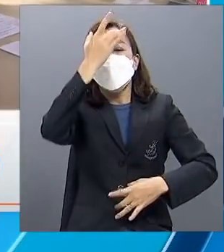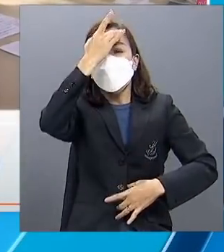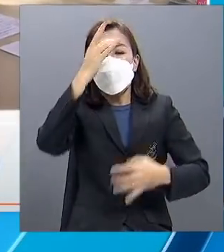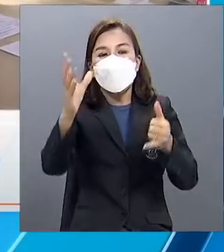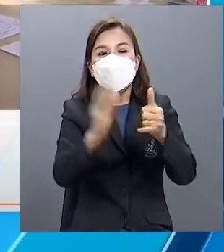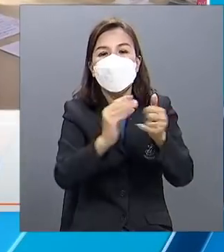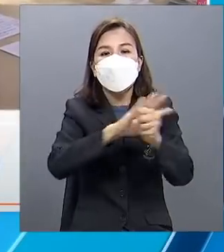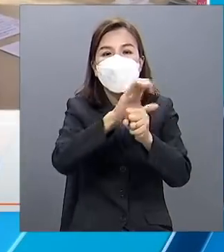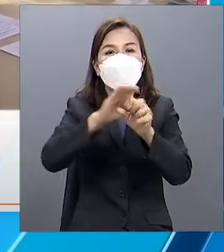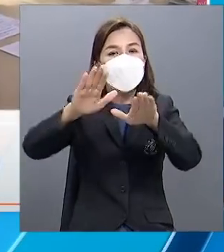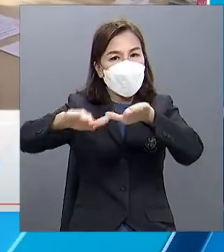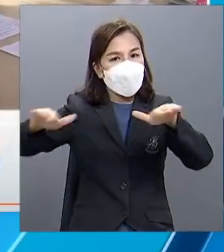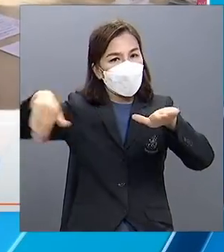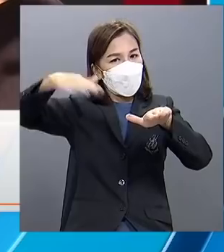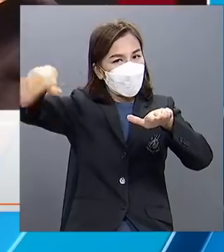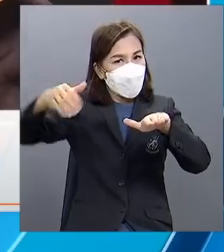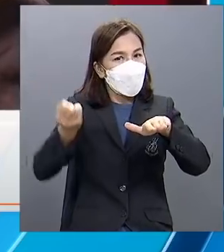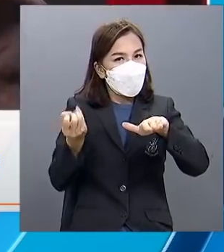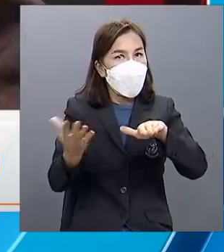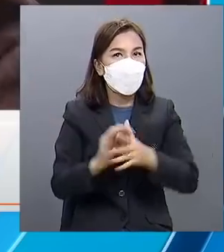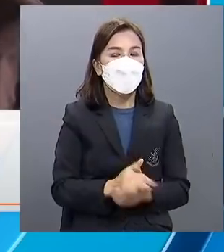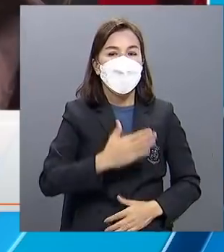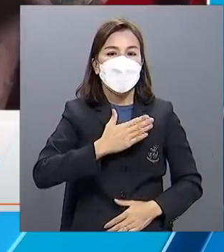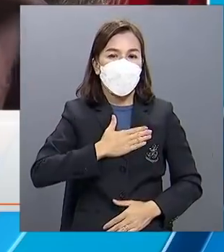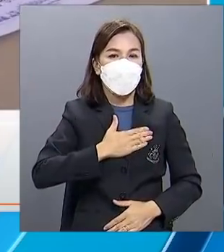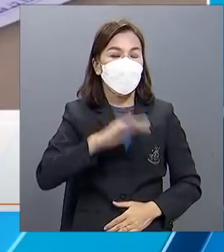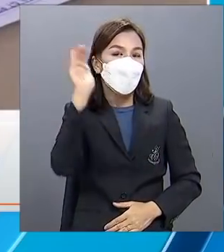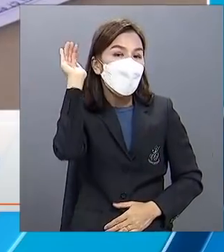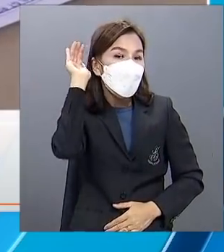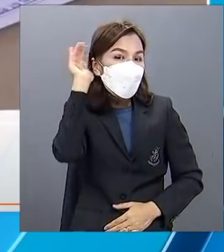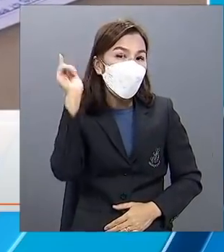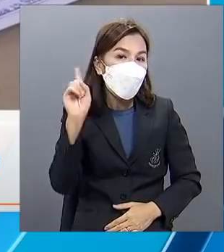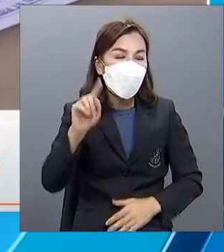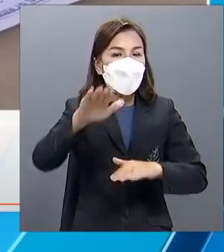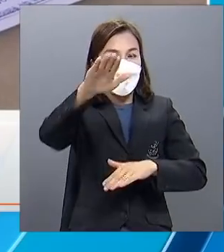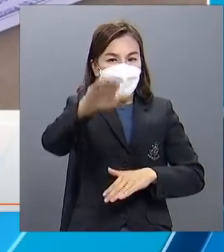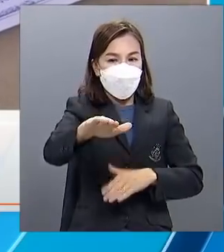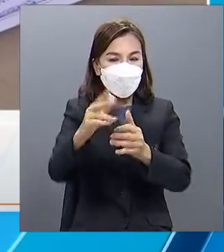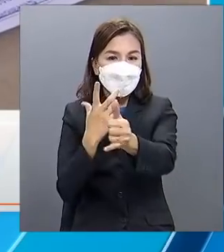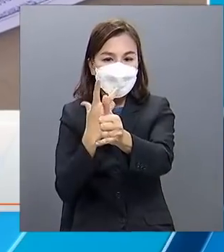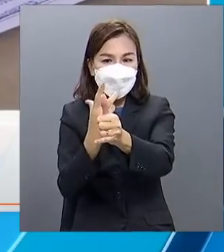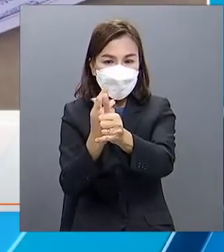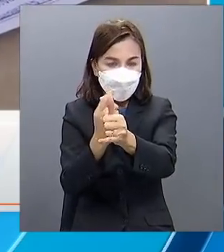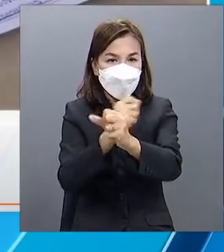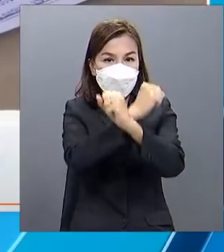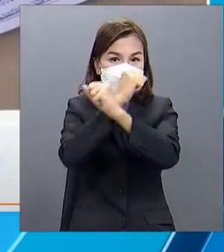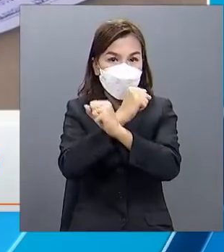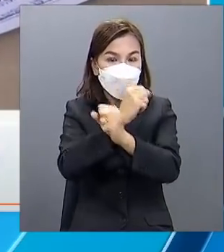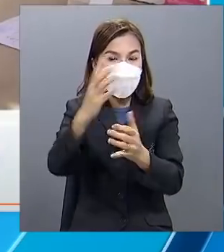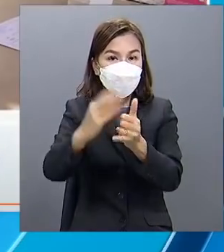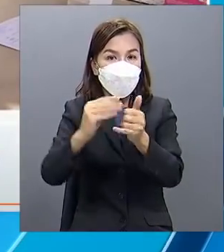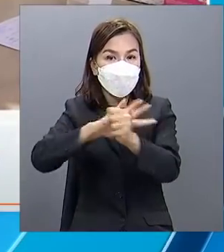ค่อยนั้นผมยังมีความเชื่อว่าในการที่เราให้เด็กได้รับวัคซีนเนี่ยก็จะช่วยทำให้เขาไม่ต้องกัน